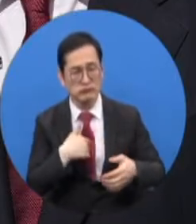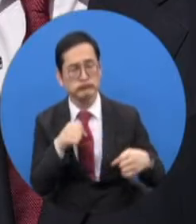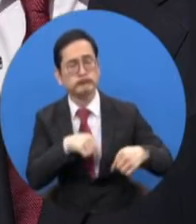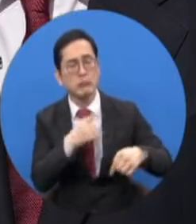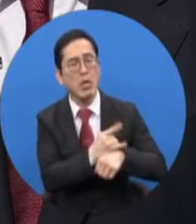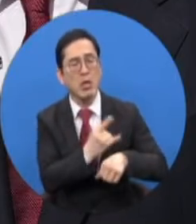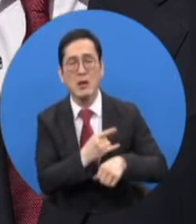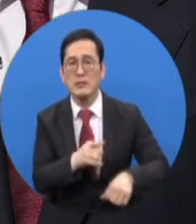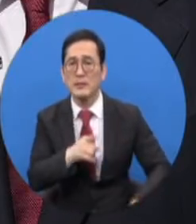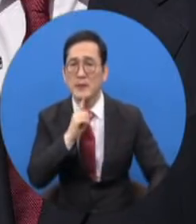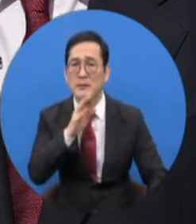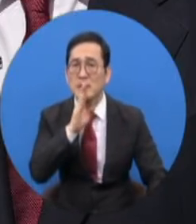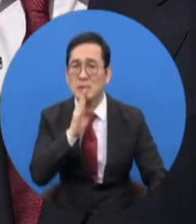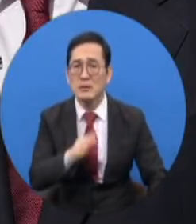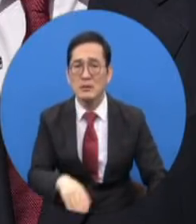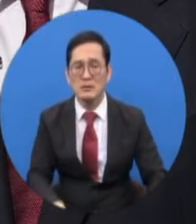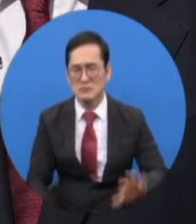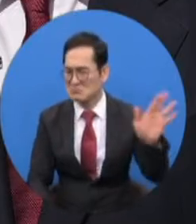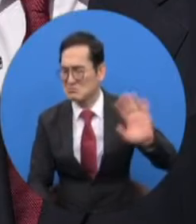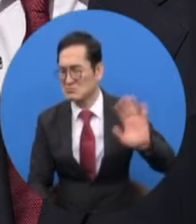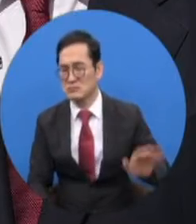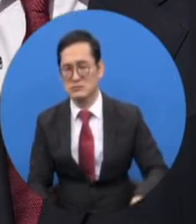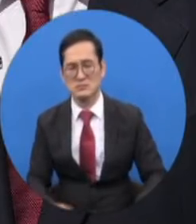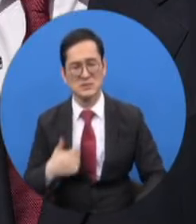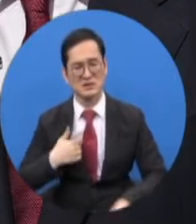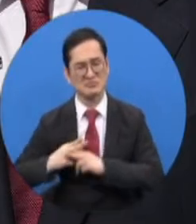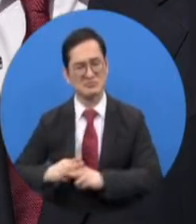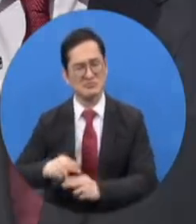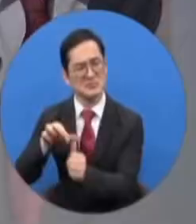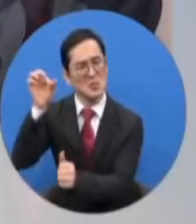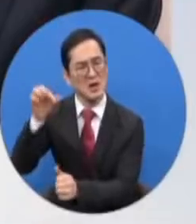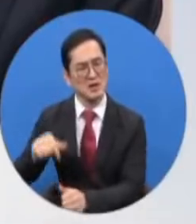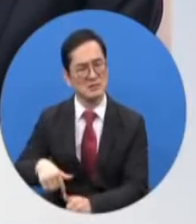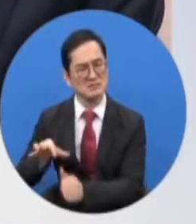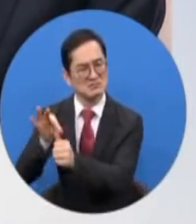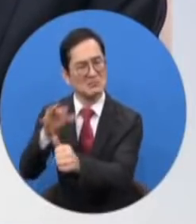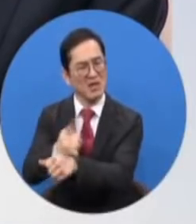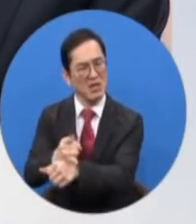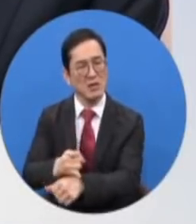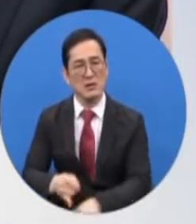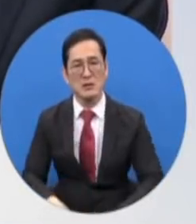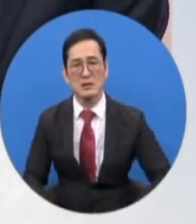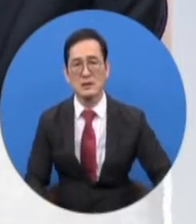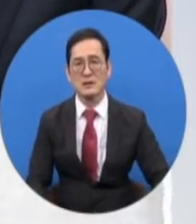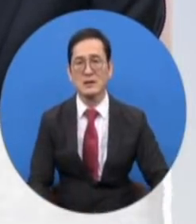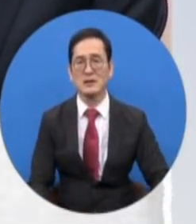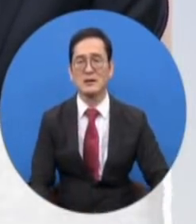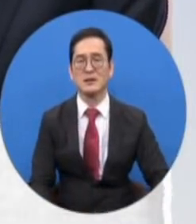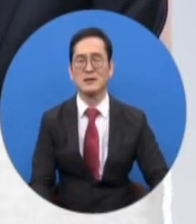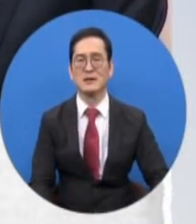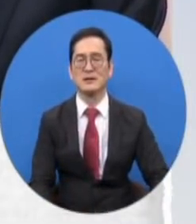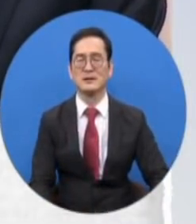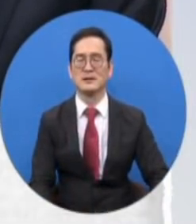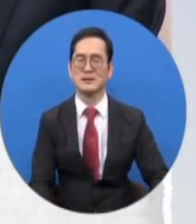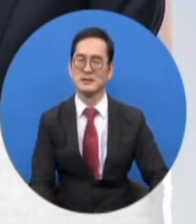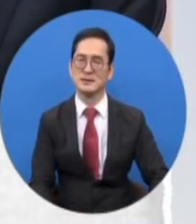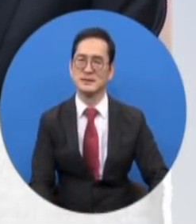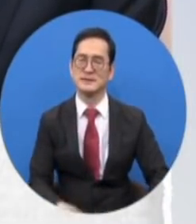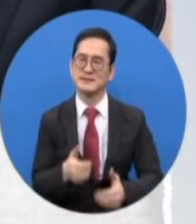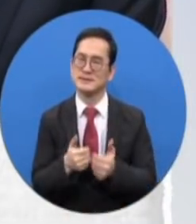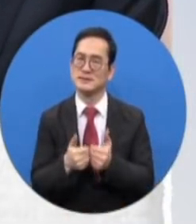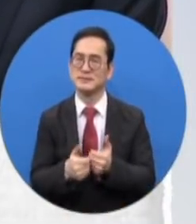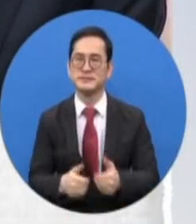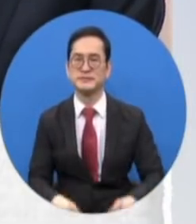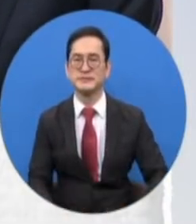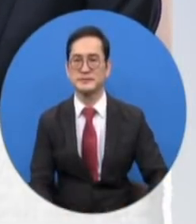굉장히 상식적인 얘기입니다. 이게 부당한 요구를 하고 있는 게 굉장히 상식적인 얘기를 하고 있는 건데 저는 오히려 지금 문재인